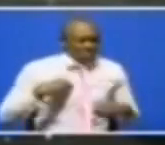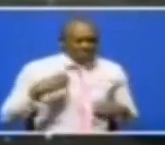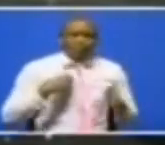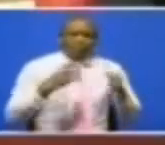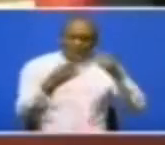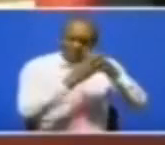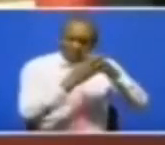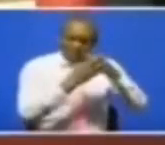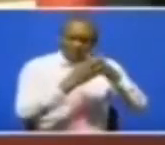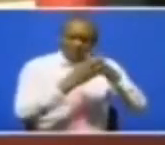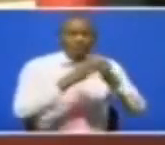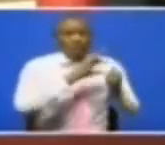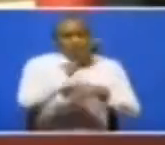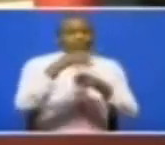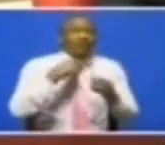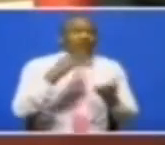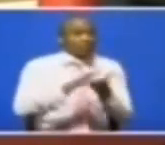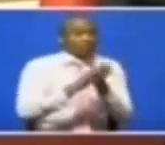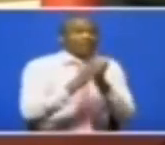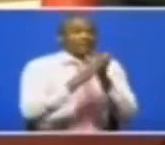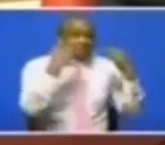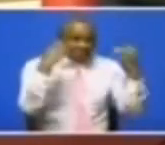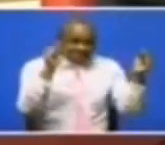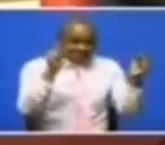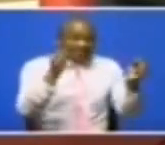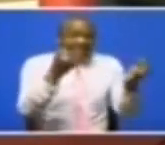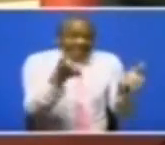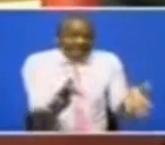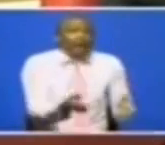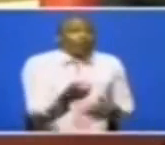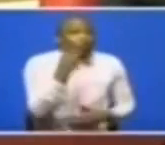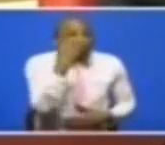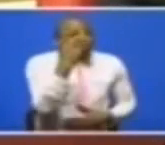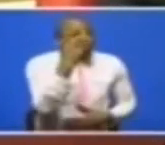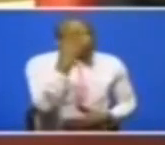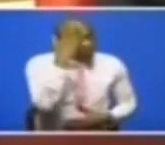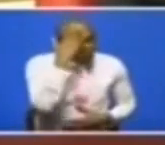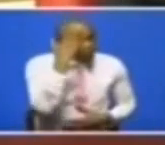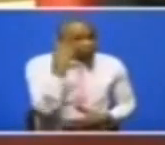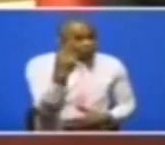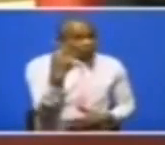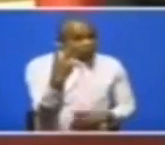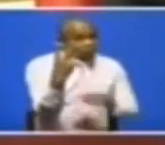nane, tayari wawili tunajua,